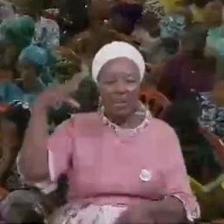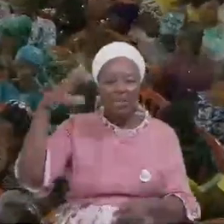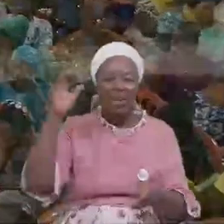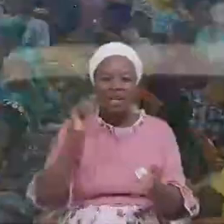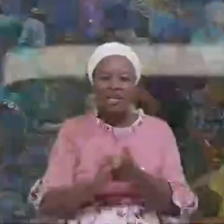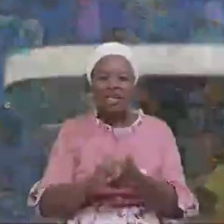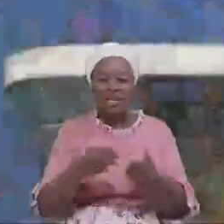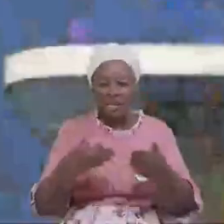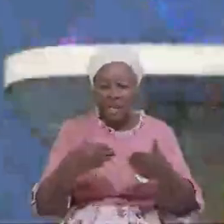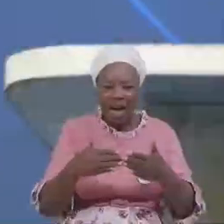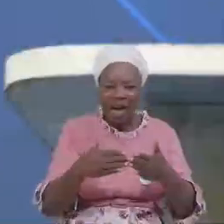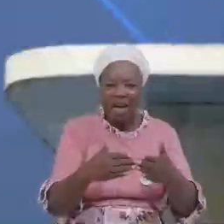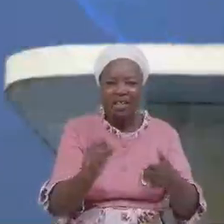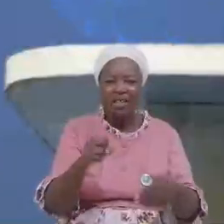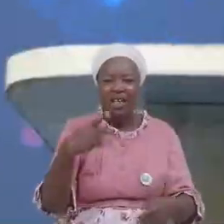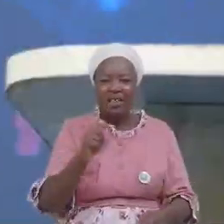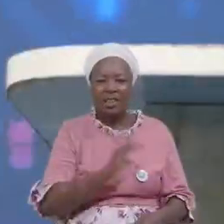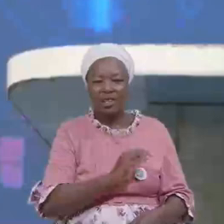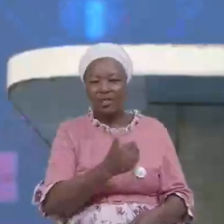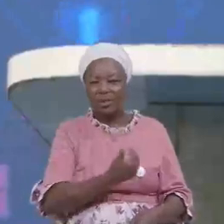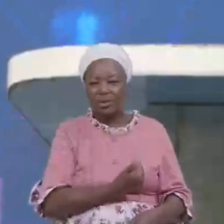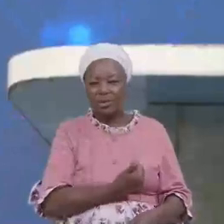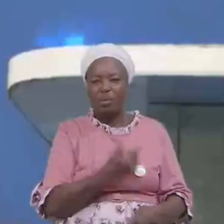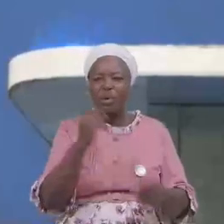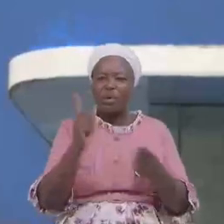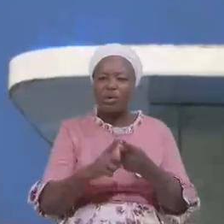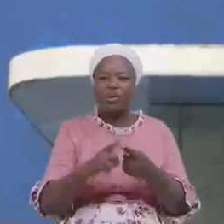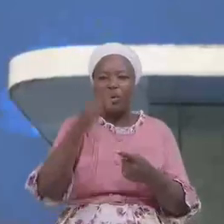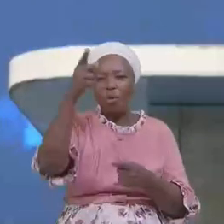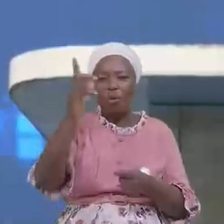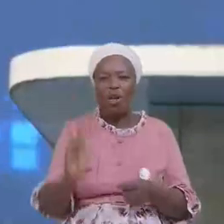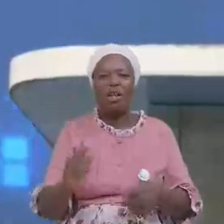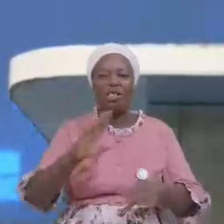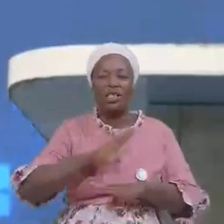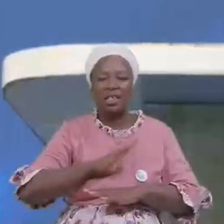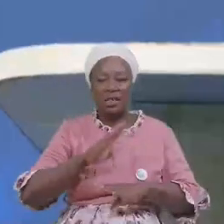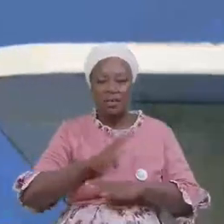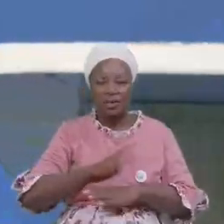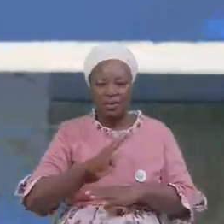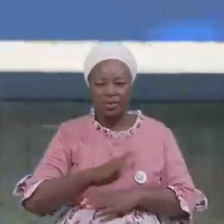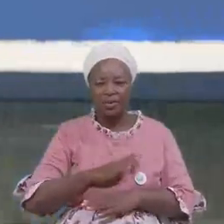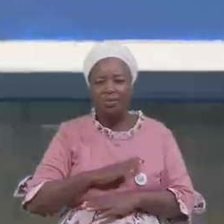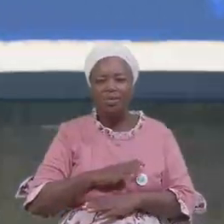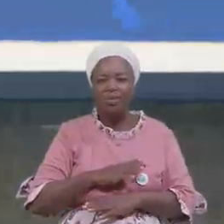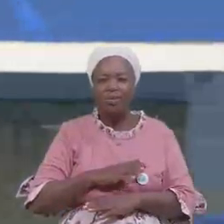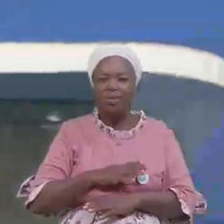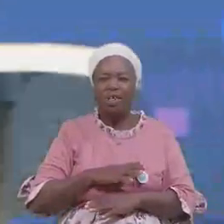Troisième point, la grâce qui guide l'âme à la satisfaction pieuse.